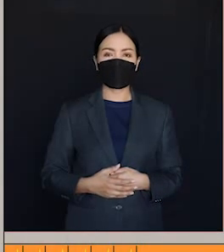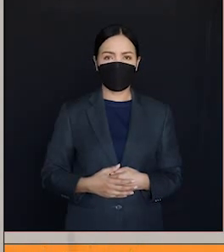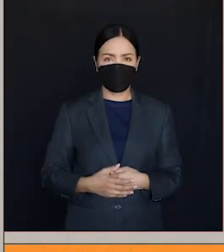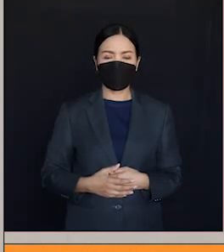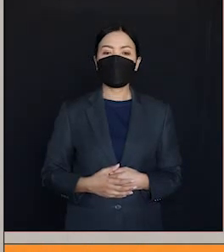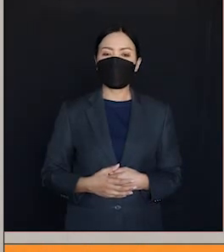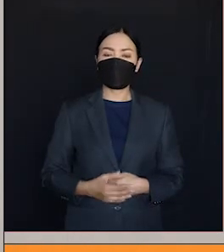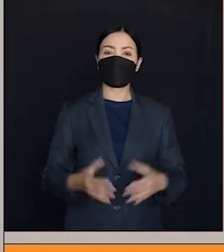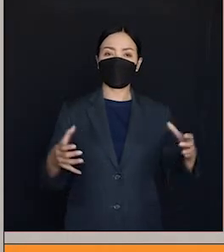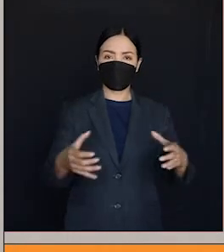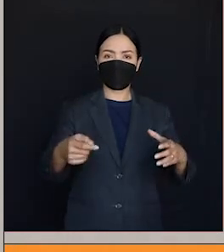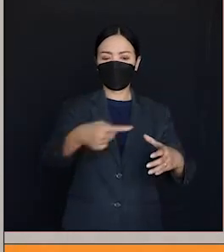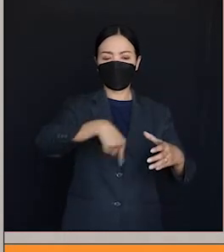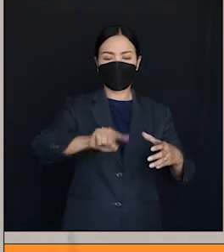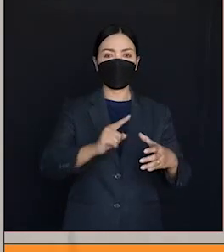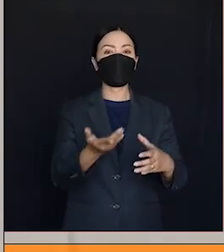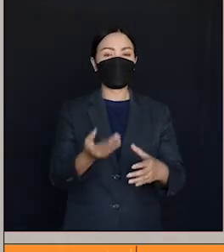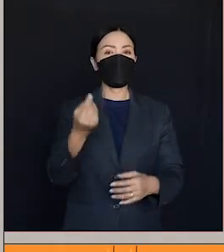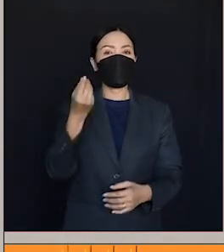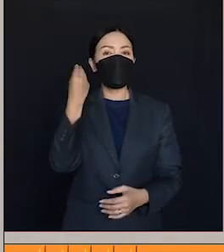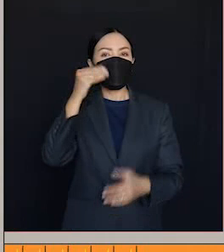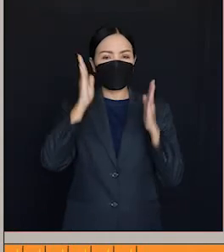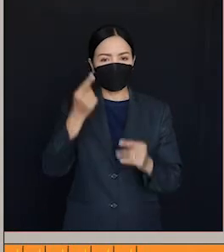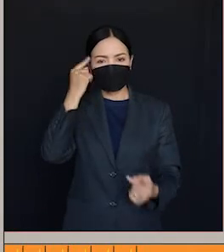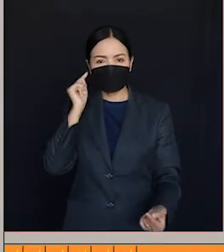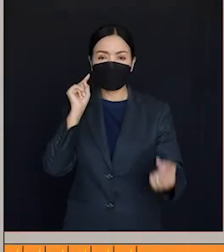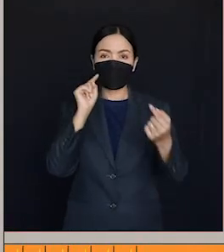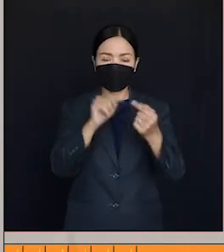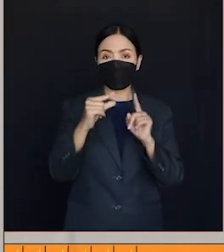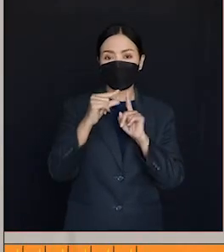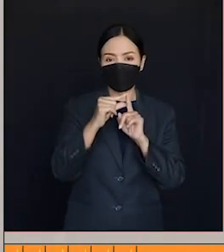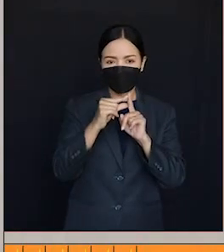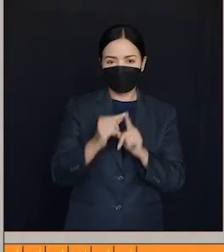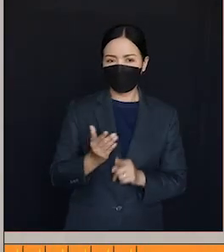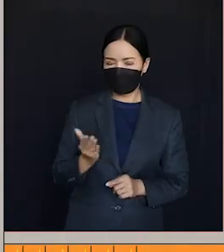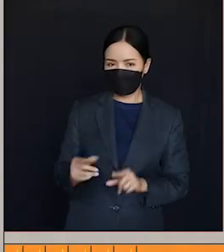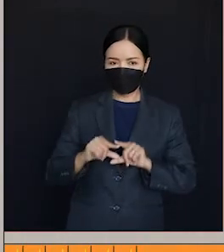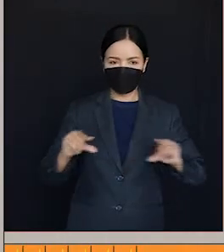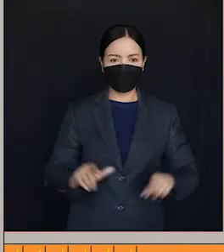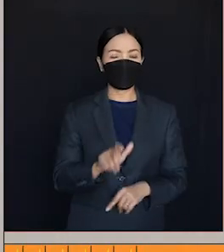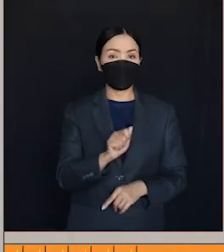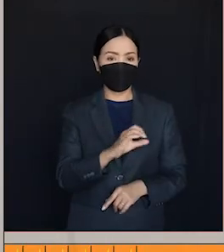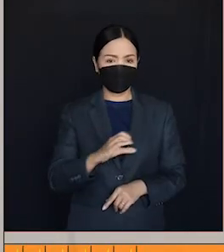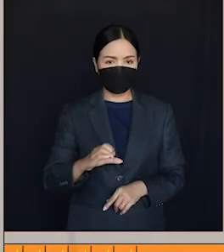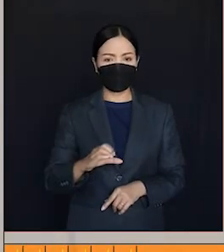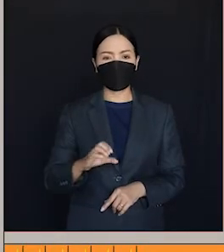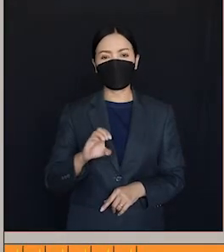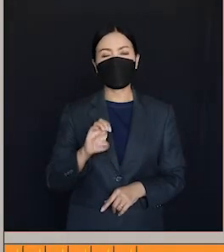ที่เราต้องการให้ทุกคนเข้าถึงนะคะเราจะใช้คำว่า accessibility นะ